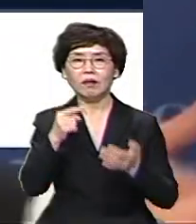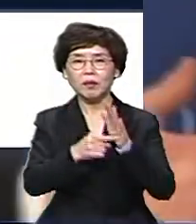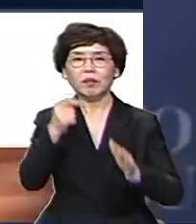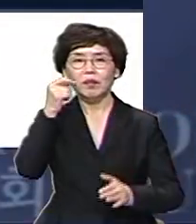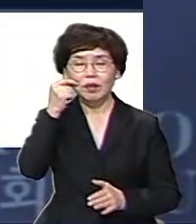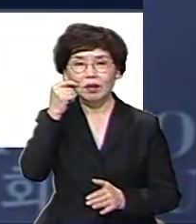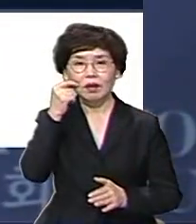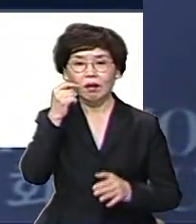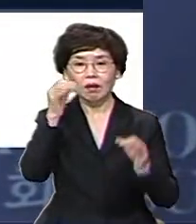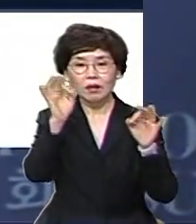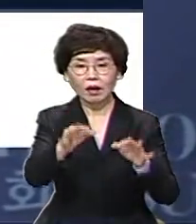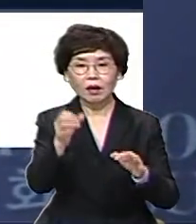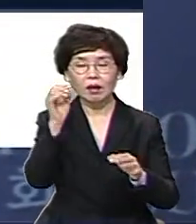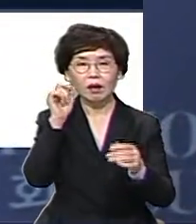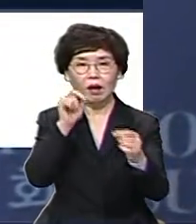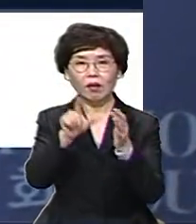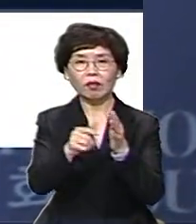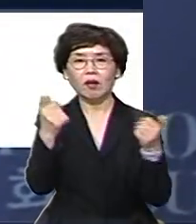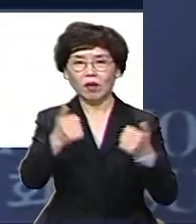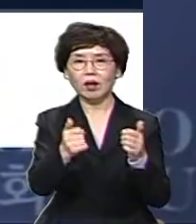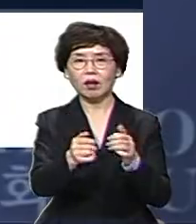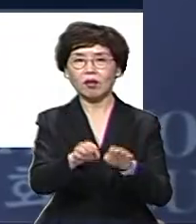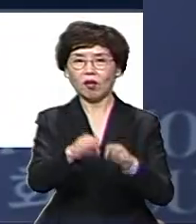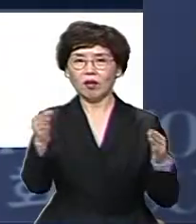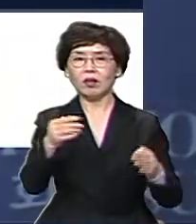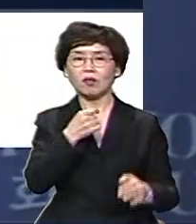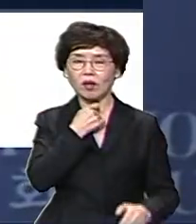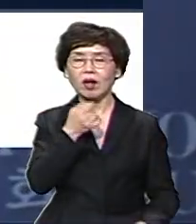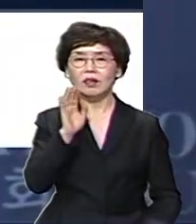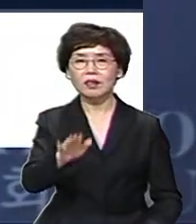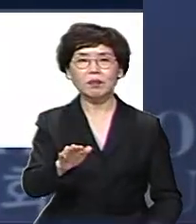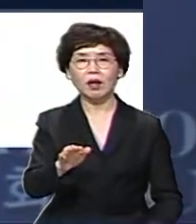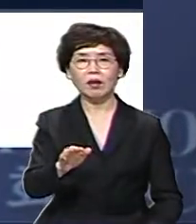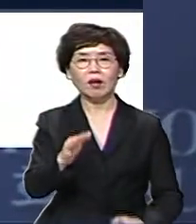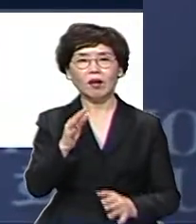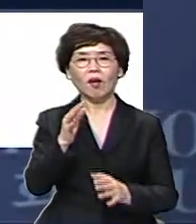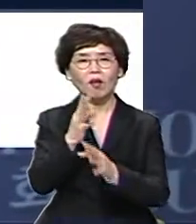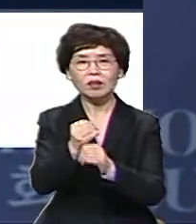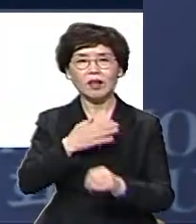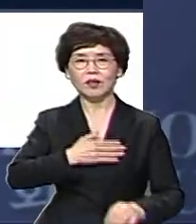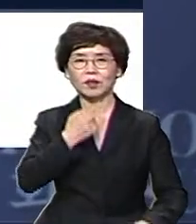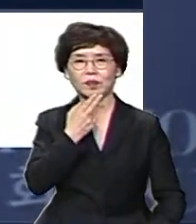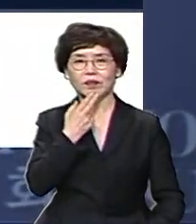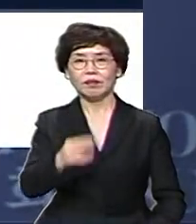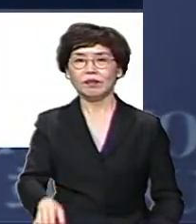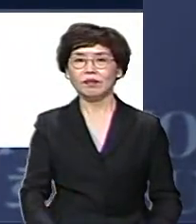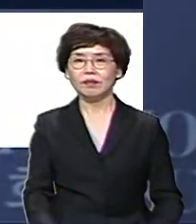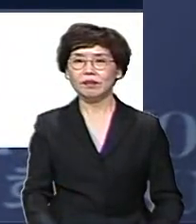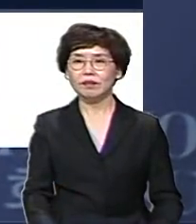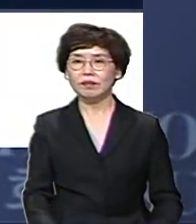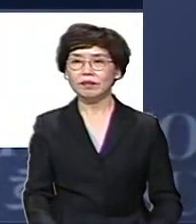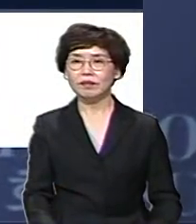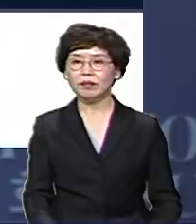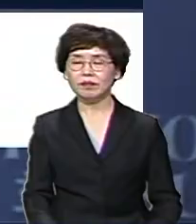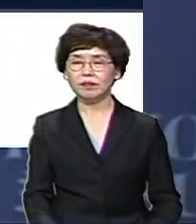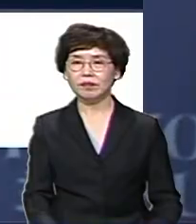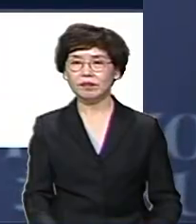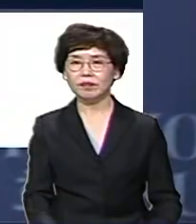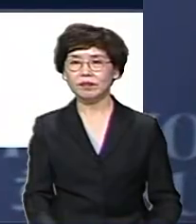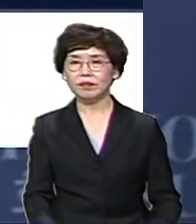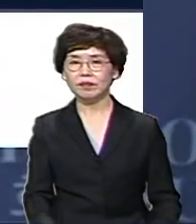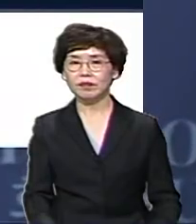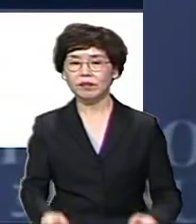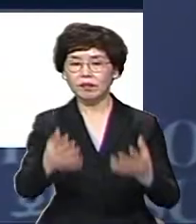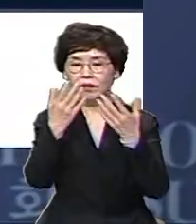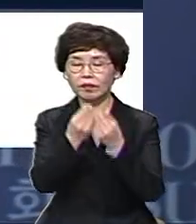왔습니다. 다음 회의가 곧 일어날 것 같습니까? 아니면 한참 후에 일어날 것 같습니까? 알 수 없습니다. 금방 일어날